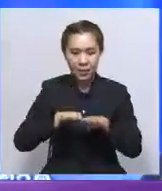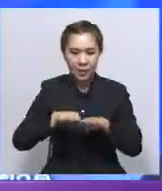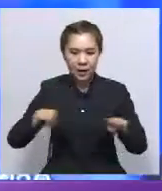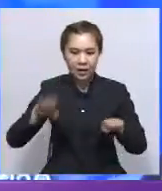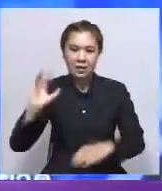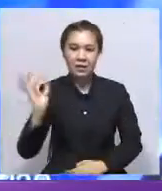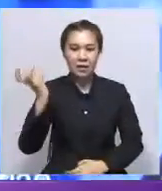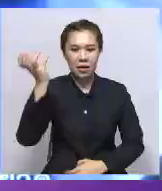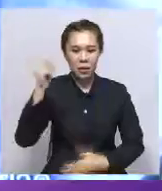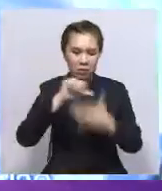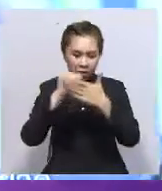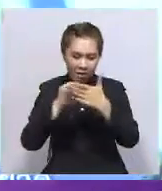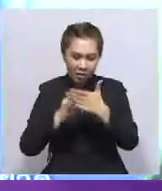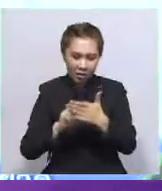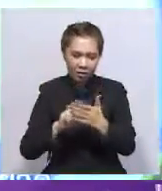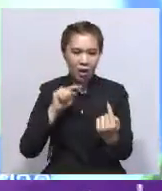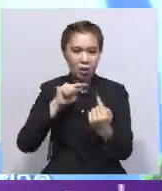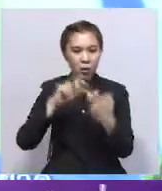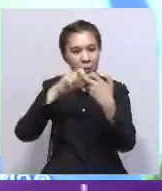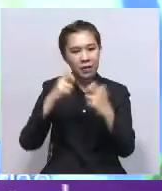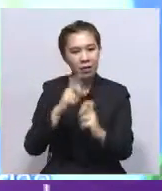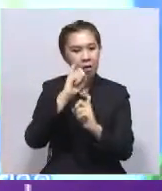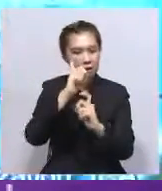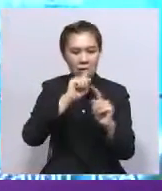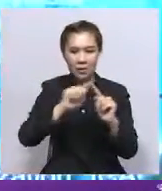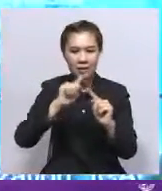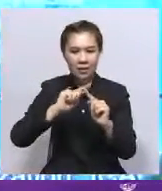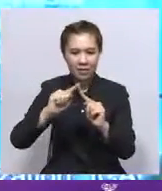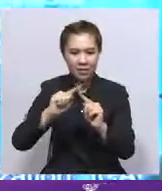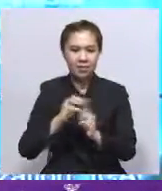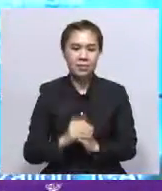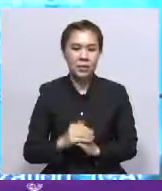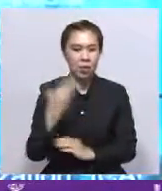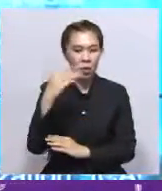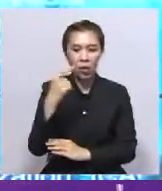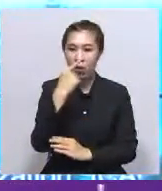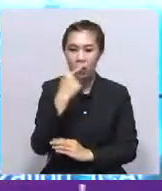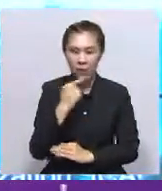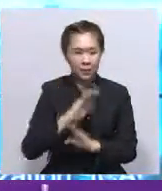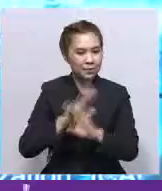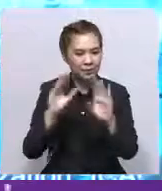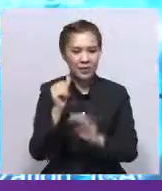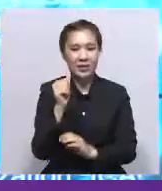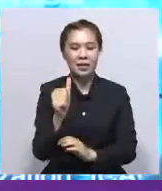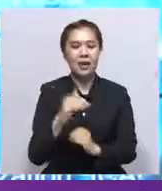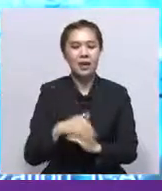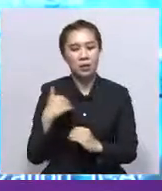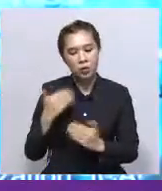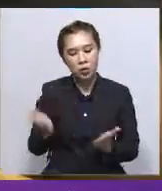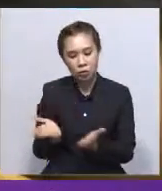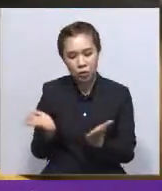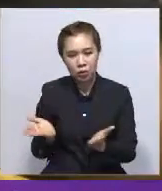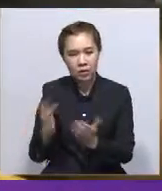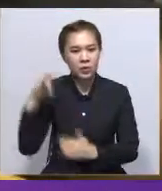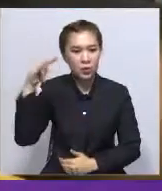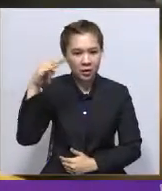นสามารถแก้ไขข้อบกพร่องด้านความปลอดภัยปลดธงแดงได้สำเร็จและย้ำความมุ่งมั่นในการพัฒนาและส่งเสริมอุตสาหกรรม